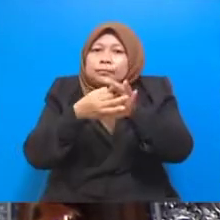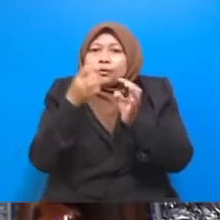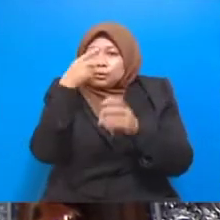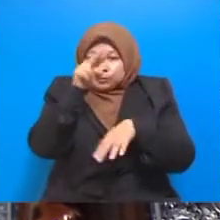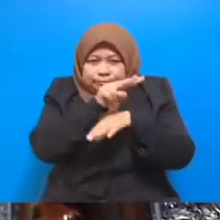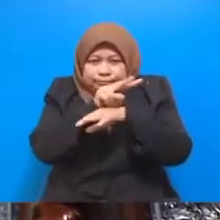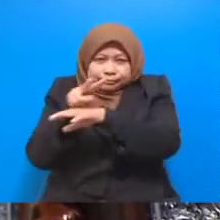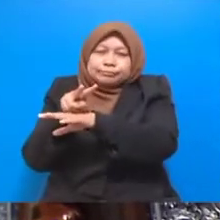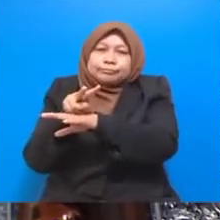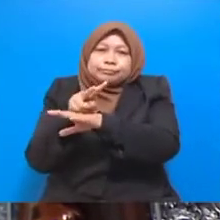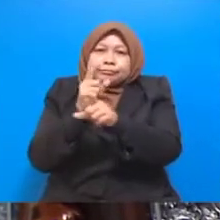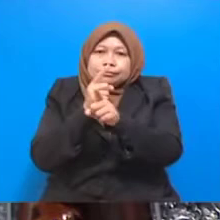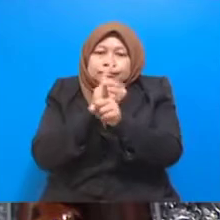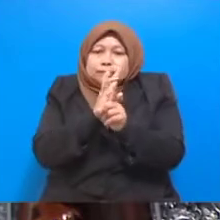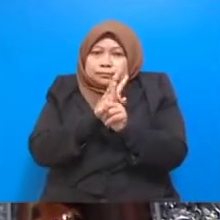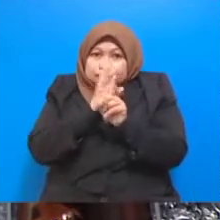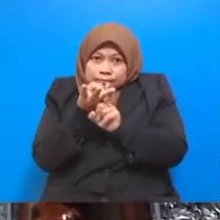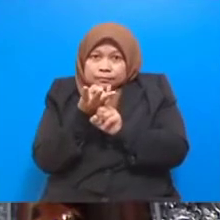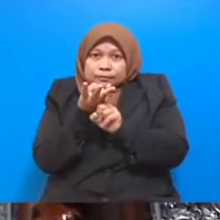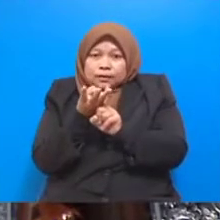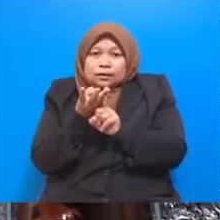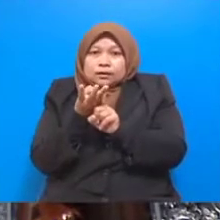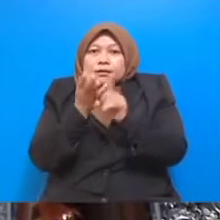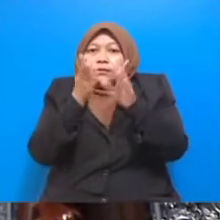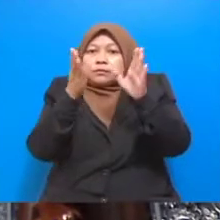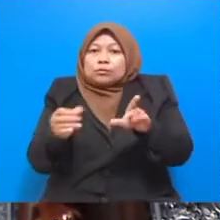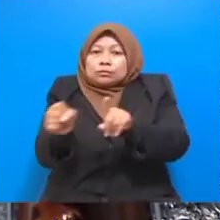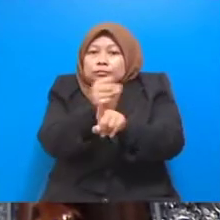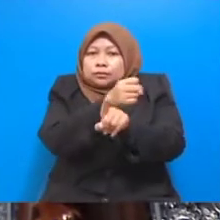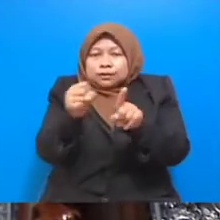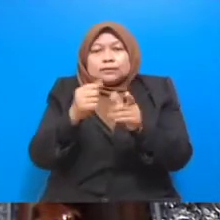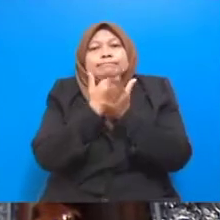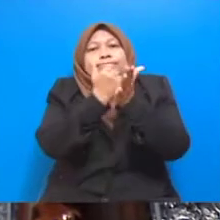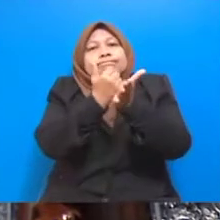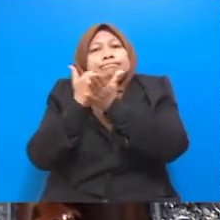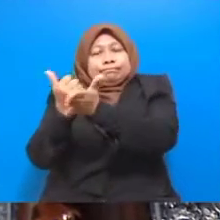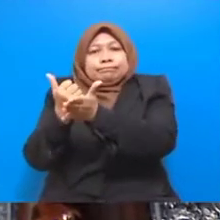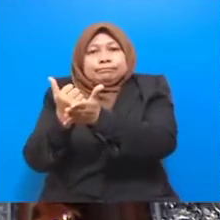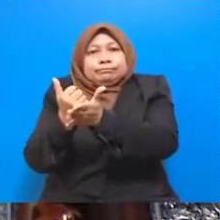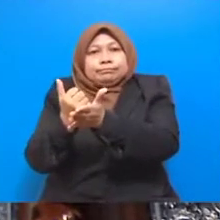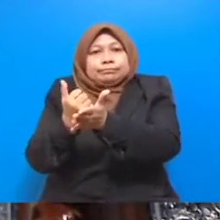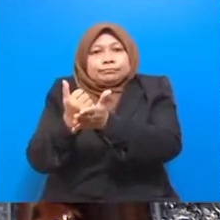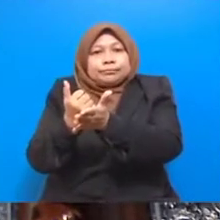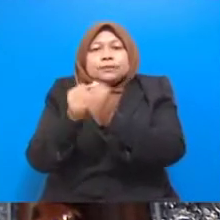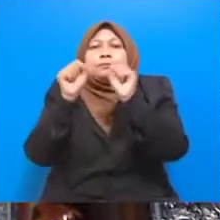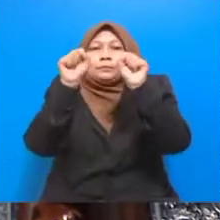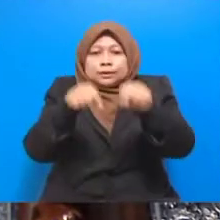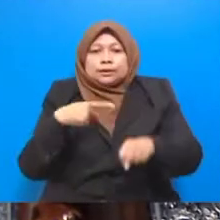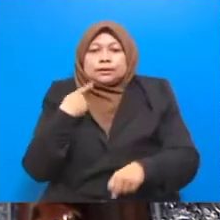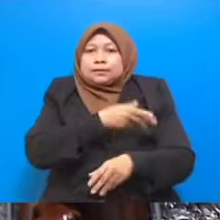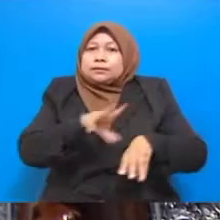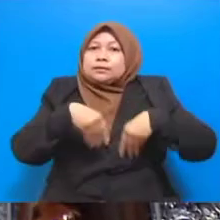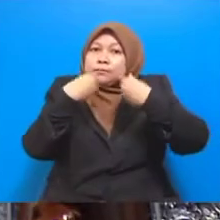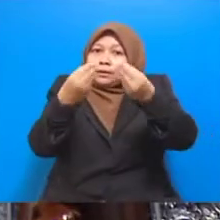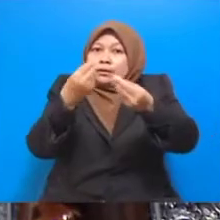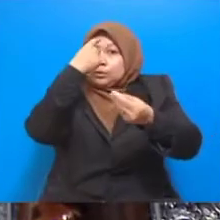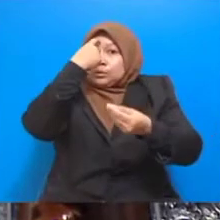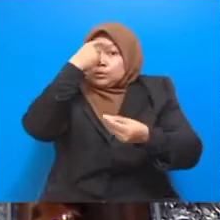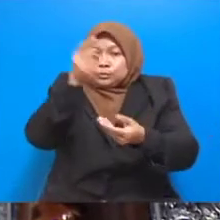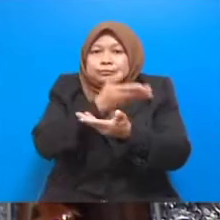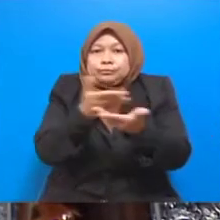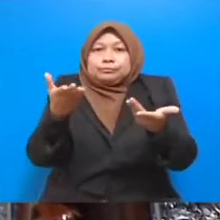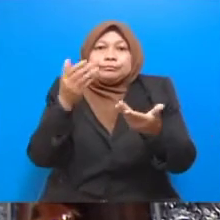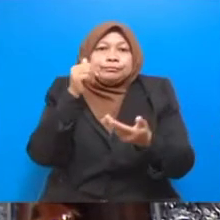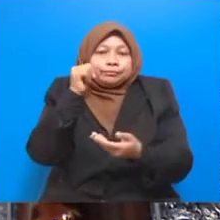memastikan kebajikan mangsa termasuk juga bantuan-bantuan yang boleh kita bagikan kepada mereka